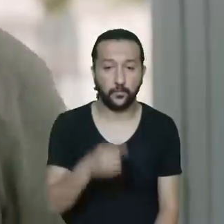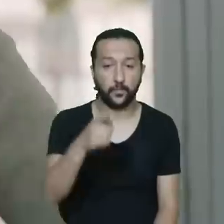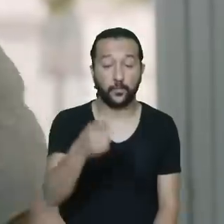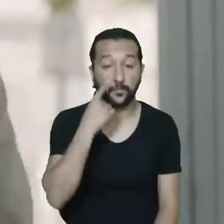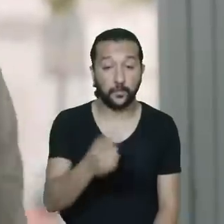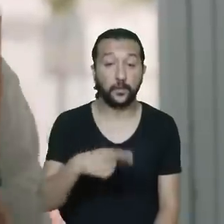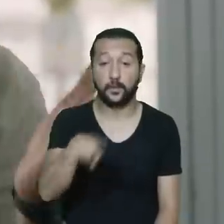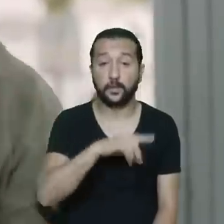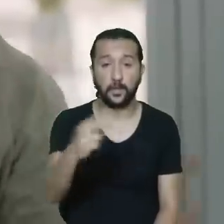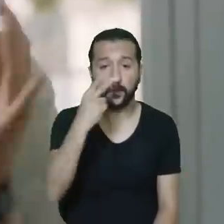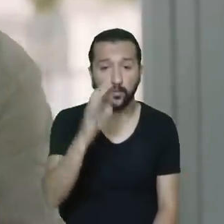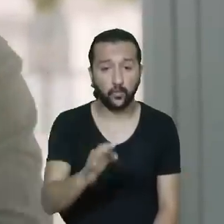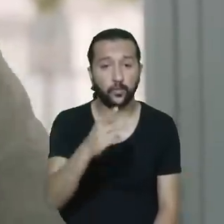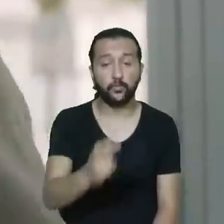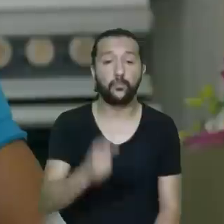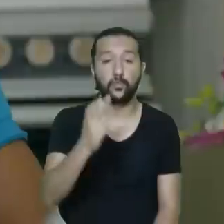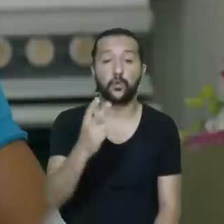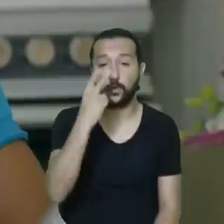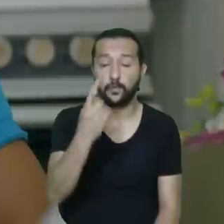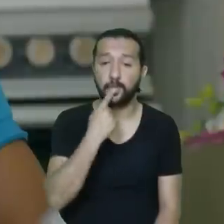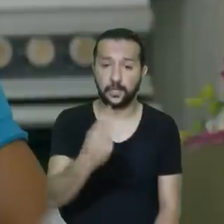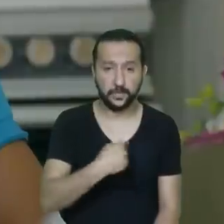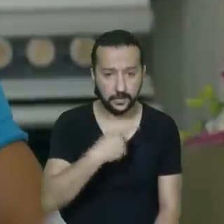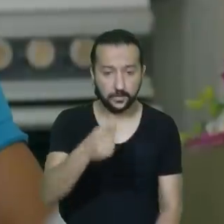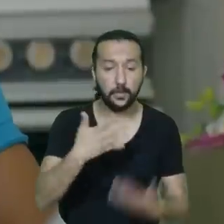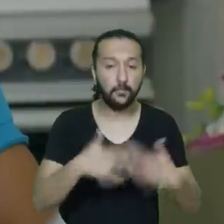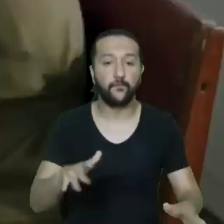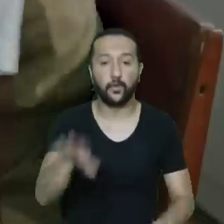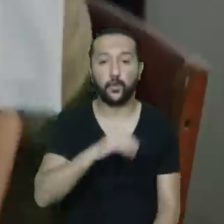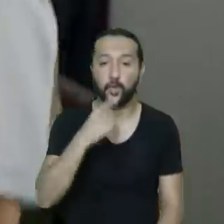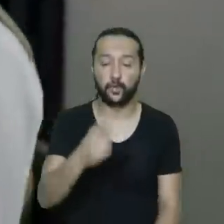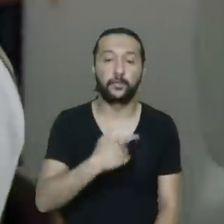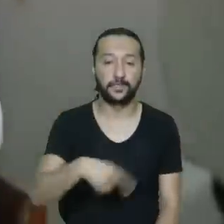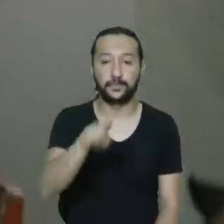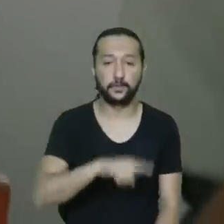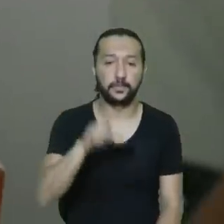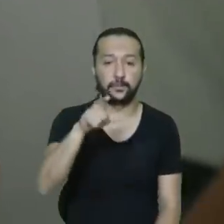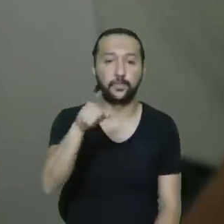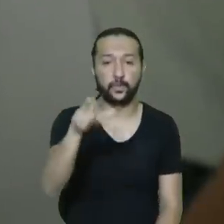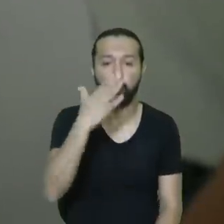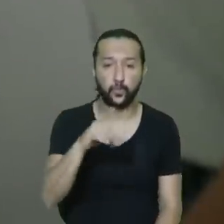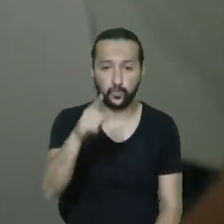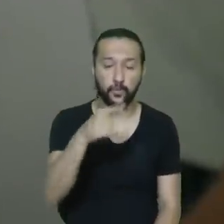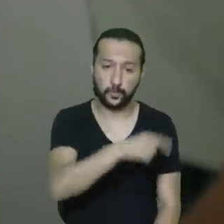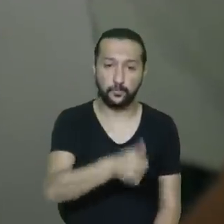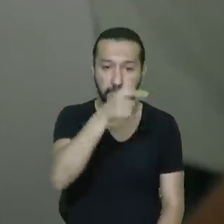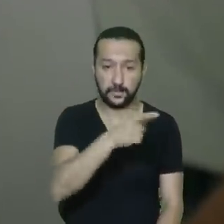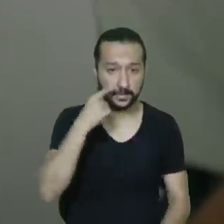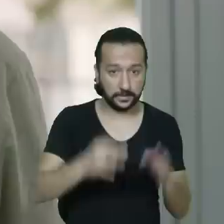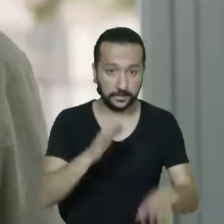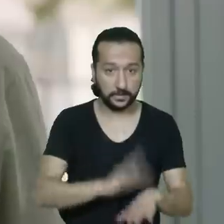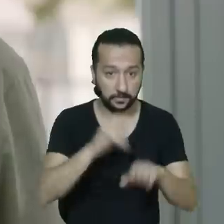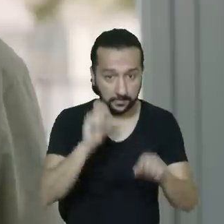Oğlum ne bakıyorsunuz beni öyle avel avel? Bir şeyler deseniz ya mahvolduk diyorum ben size. Cemil, yoksa Gülünay Başkan tahkikat